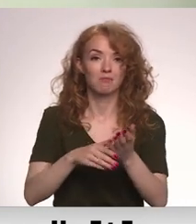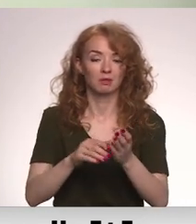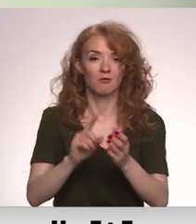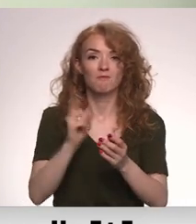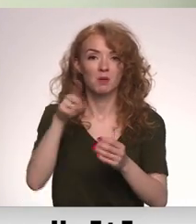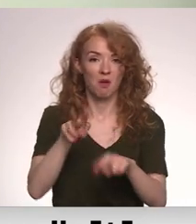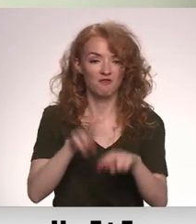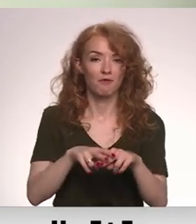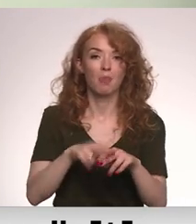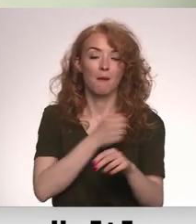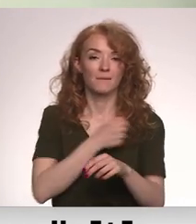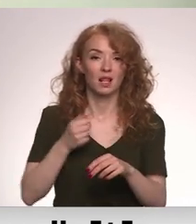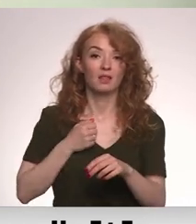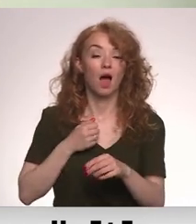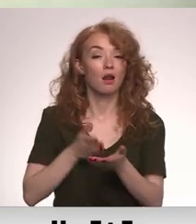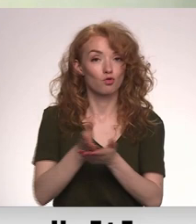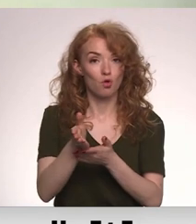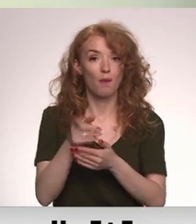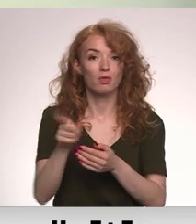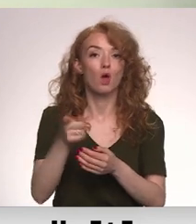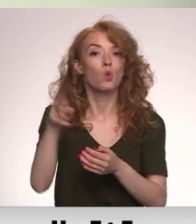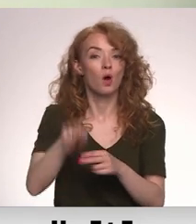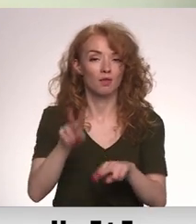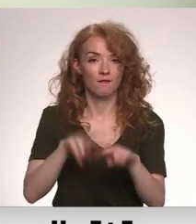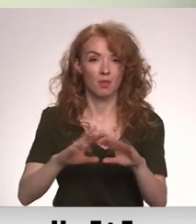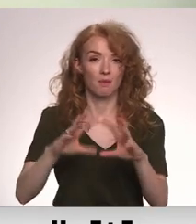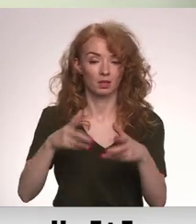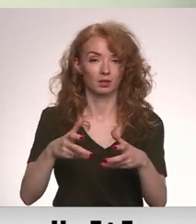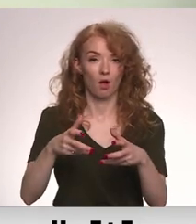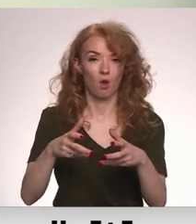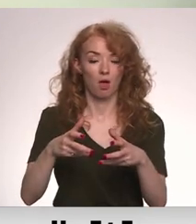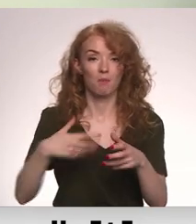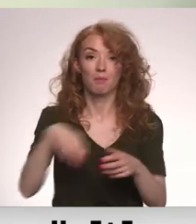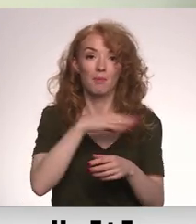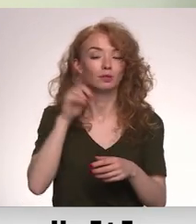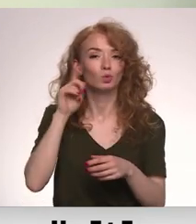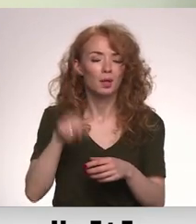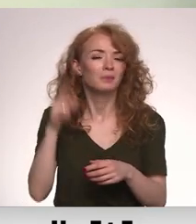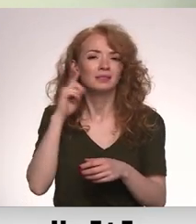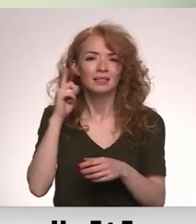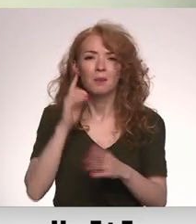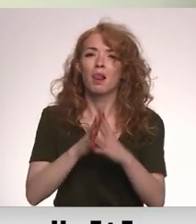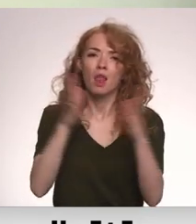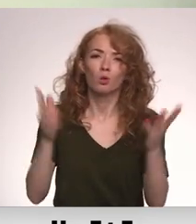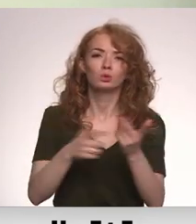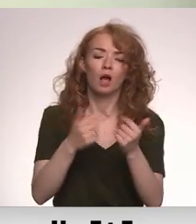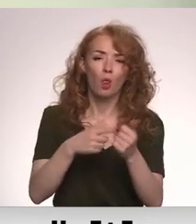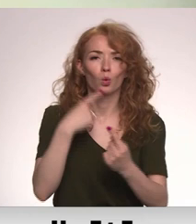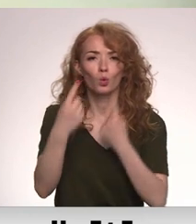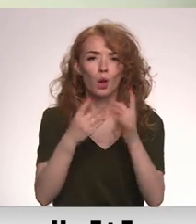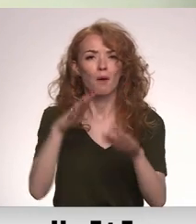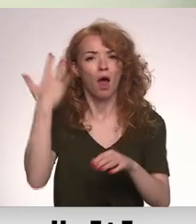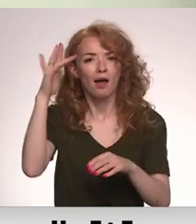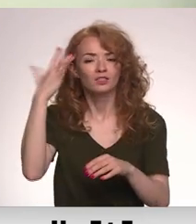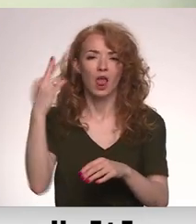lokomotīve. Militārās palīdzības aspektā tā ieņem otro vietu pasaulē. Mēs, protams, dzirdam lielus skaitļus runājot par